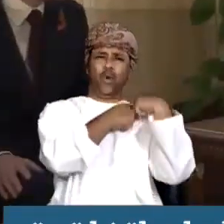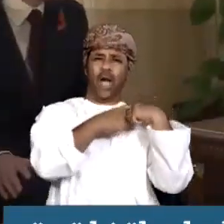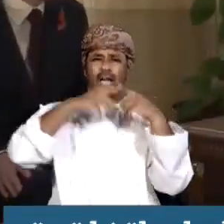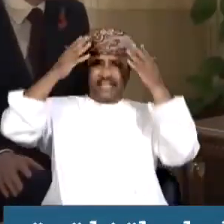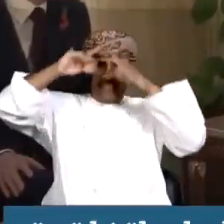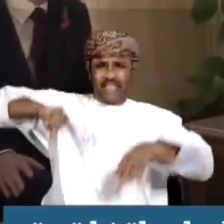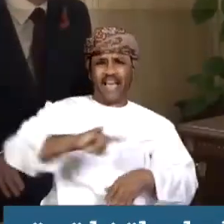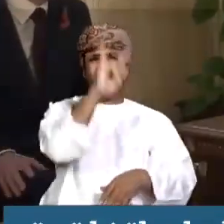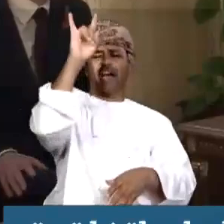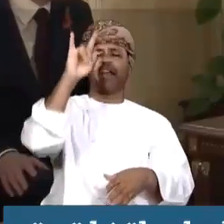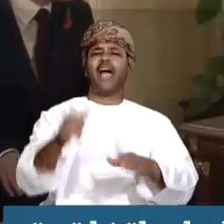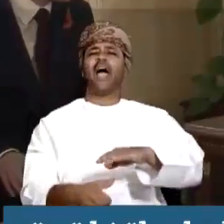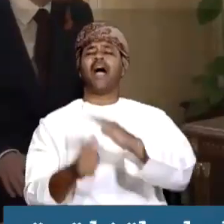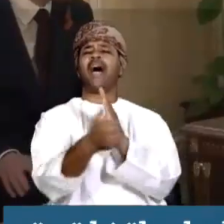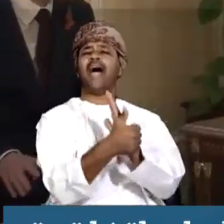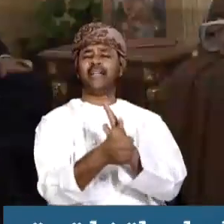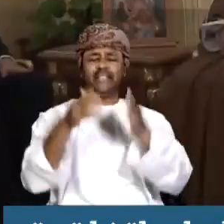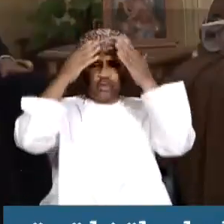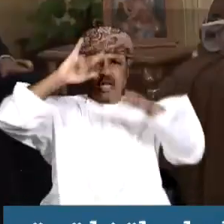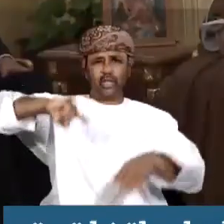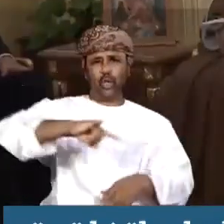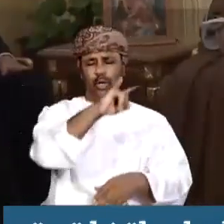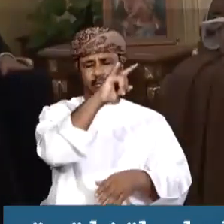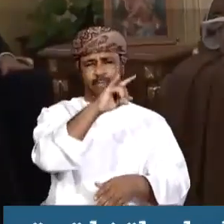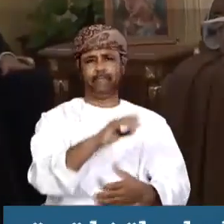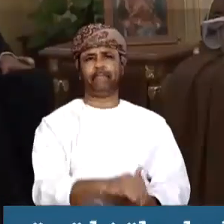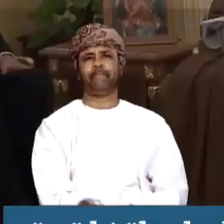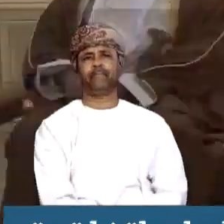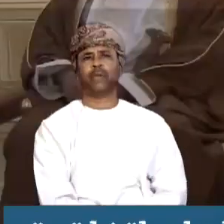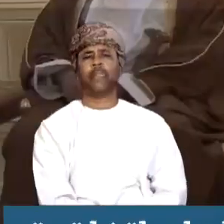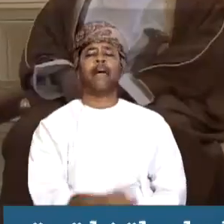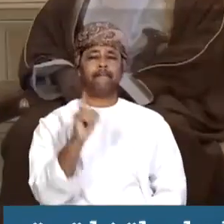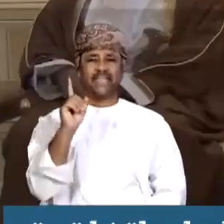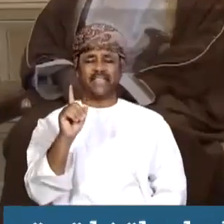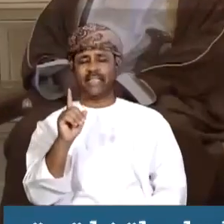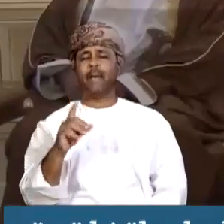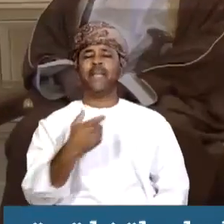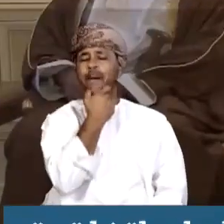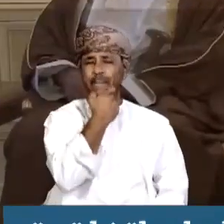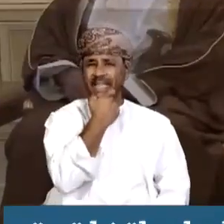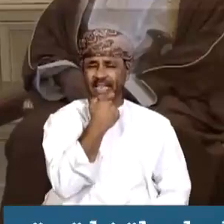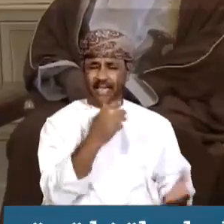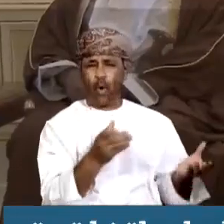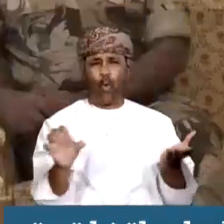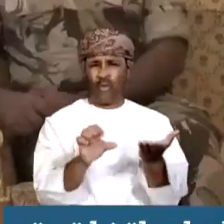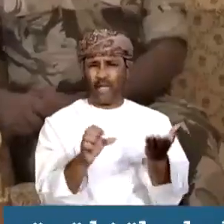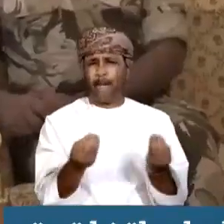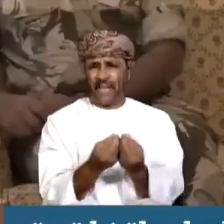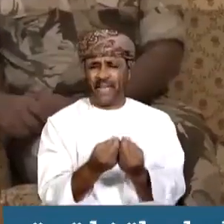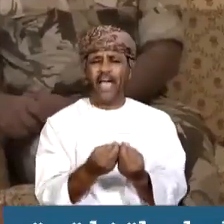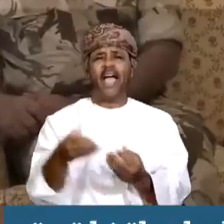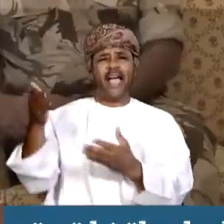الركن طيار مطر بن علي العبيداني قائد سلاح الجو السلطاني العماني. بينما حضرها من الجانب البريطاني سعادة